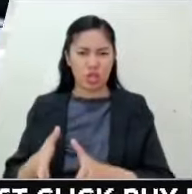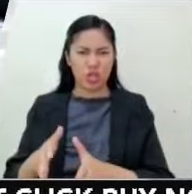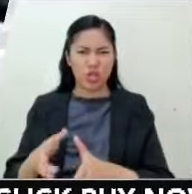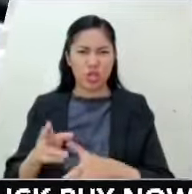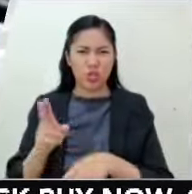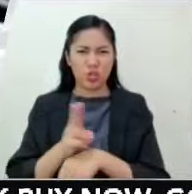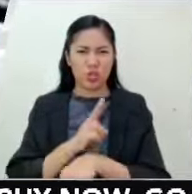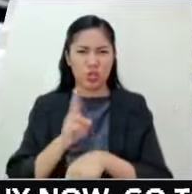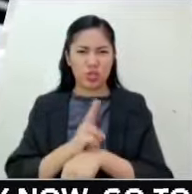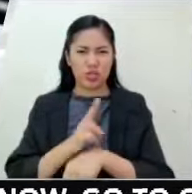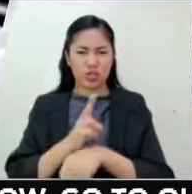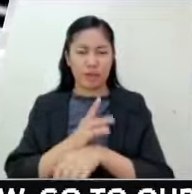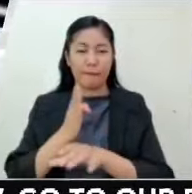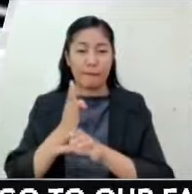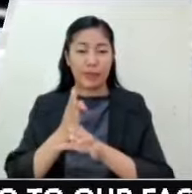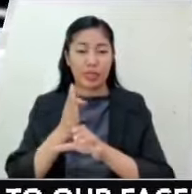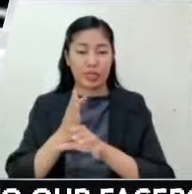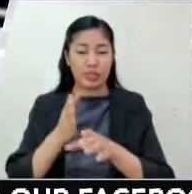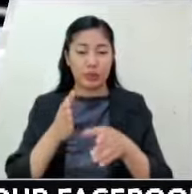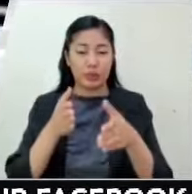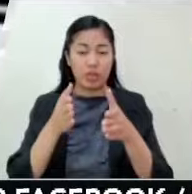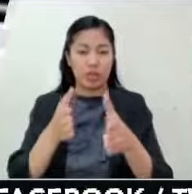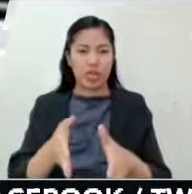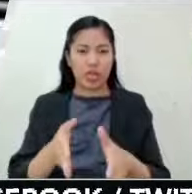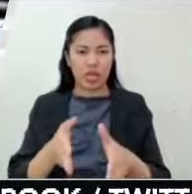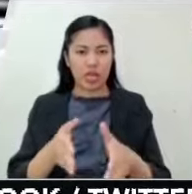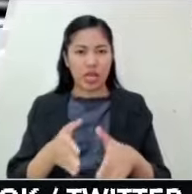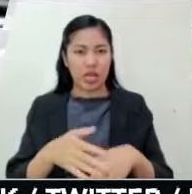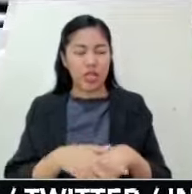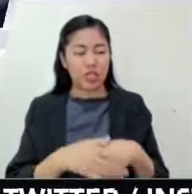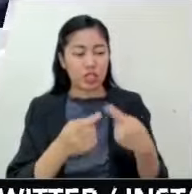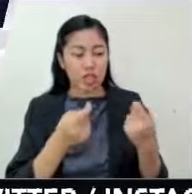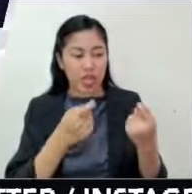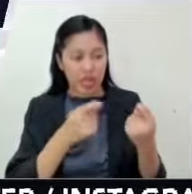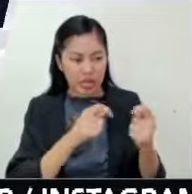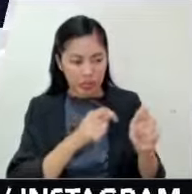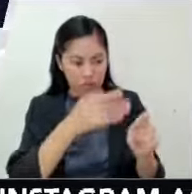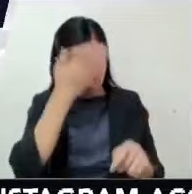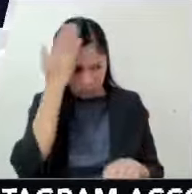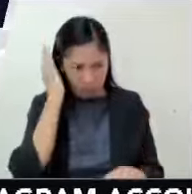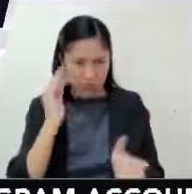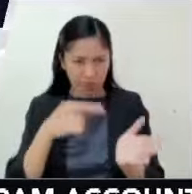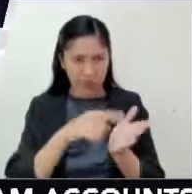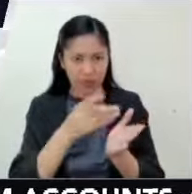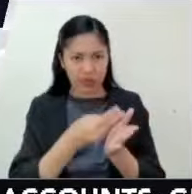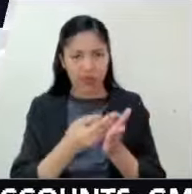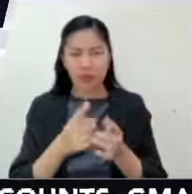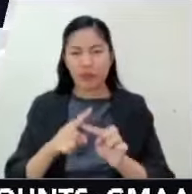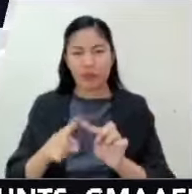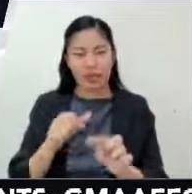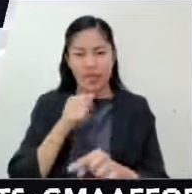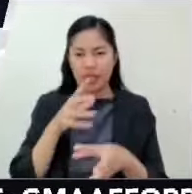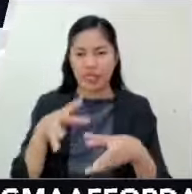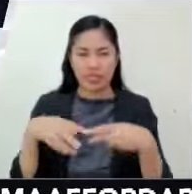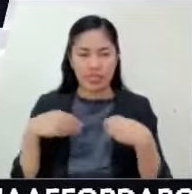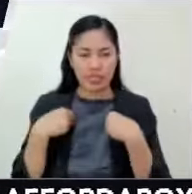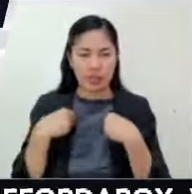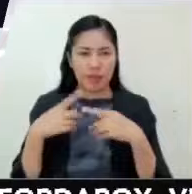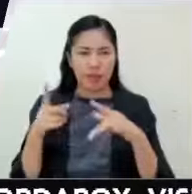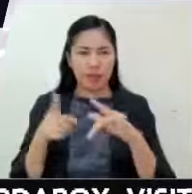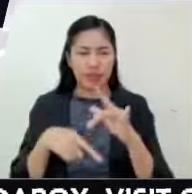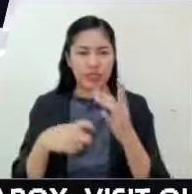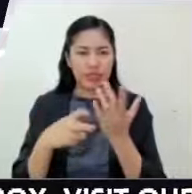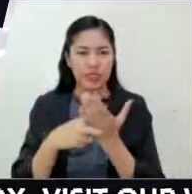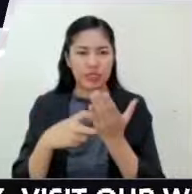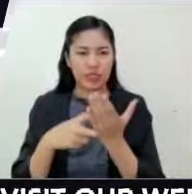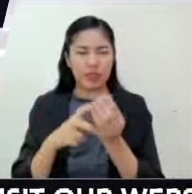sa DOTR, tinangka umanong suhulan ng basketball player ang kanilang enforcer pero hindi ito tinanggap. Tinikita ng motorista kaugnay sa